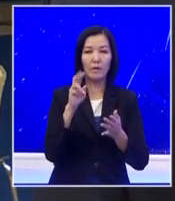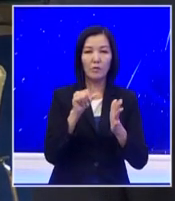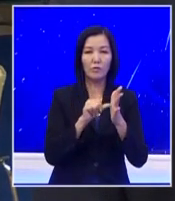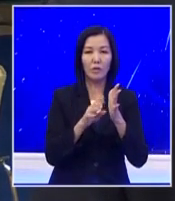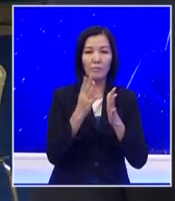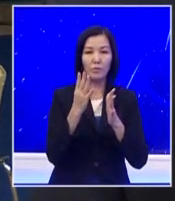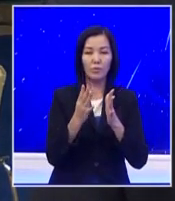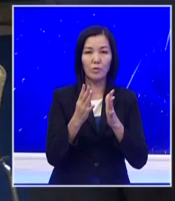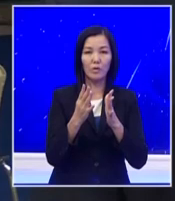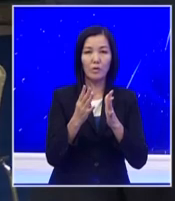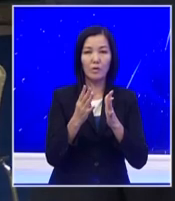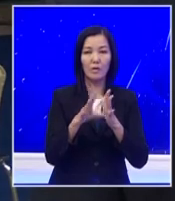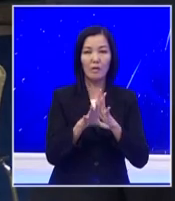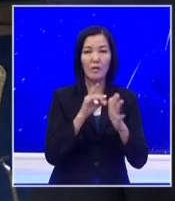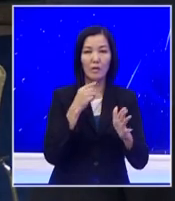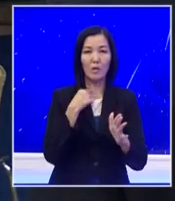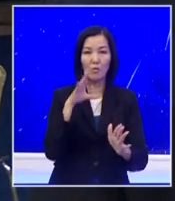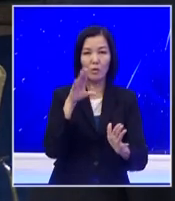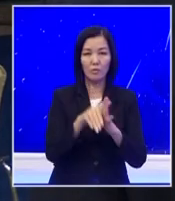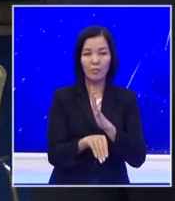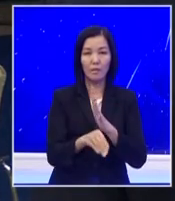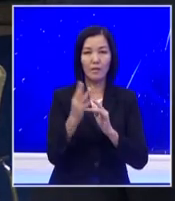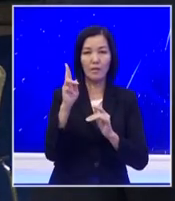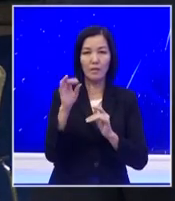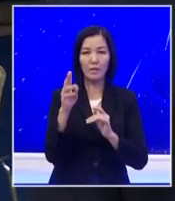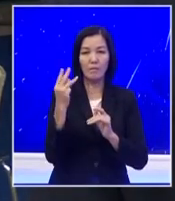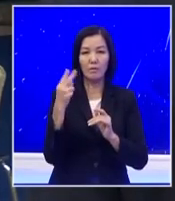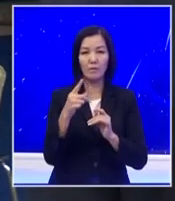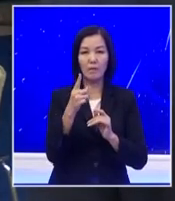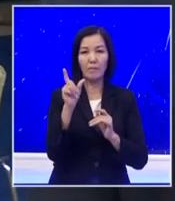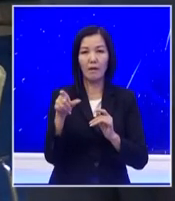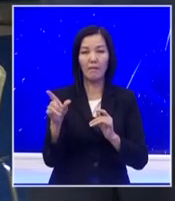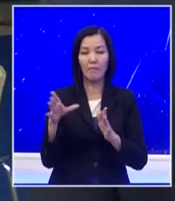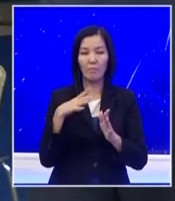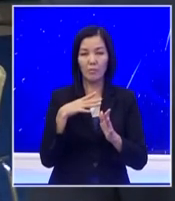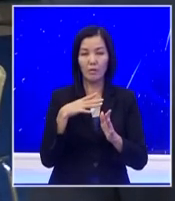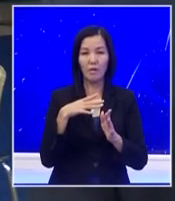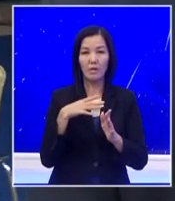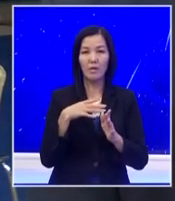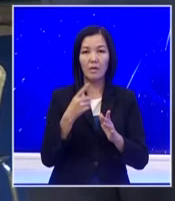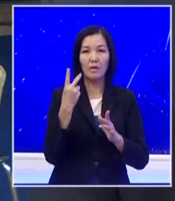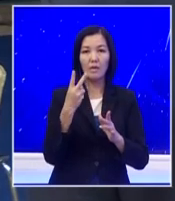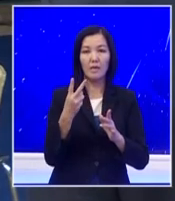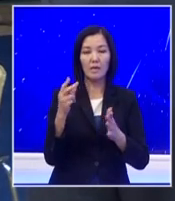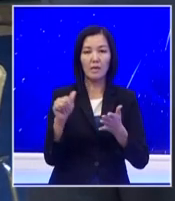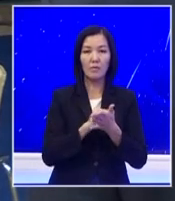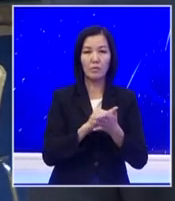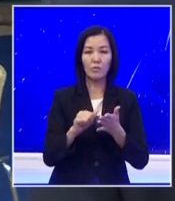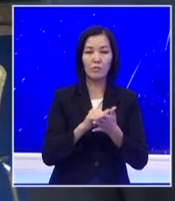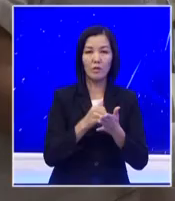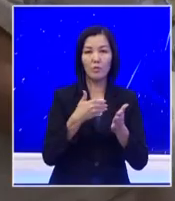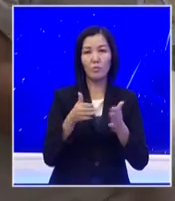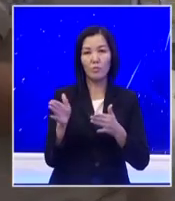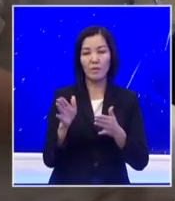264 таңдаушылар дауыс берді. Қыдырмановқа 21 адам. Екі бюллетен жарамсыз деп